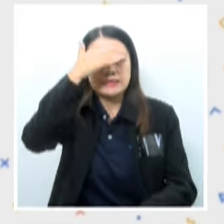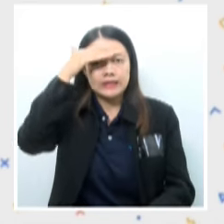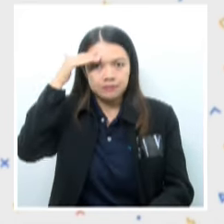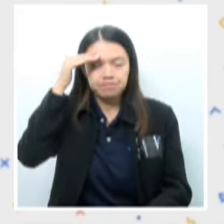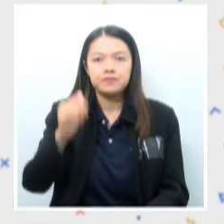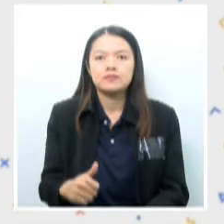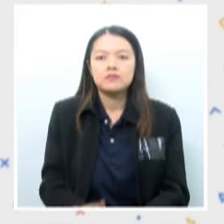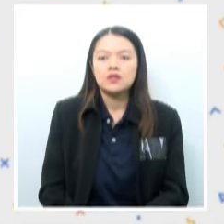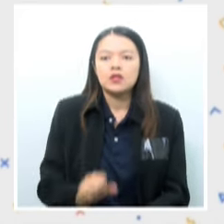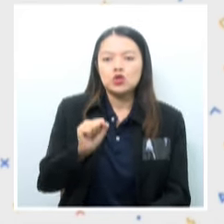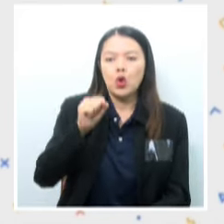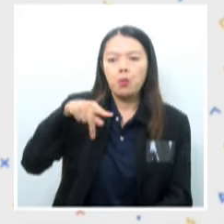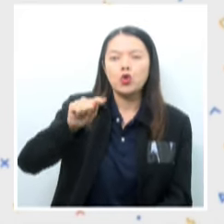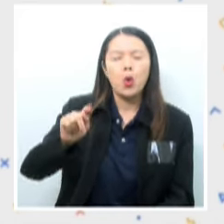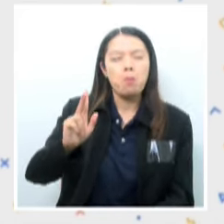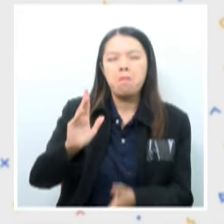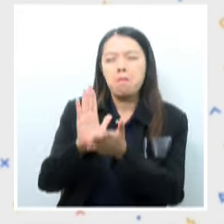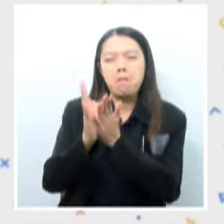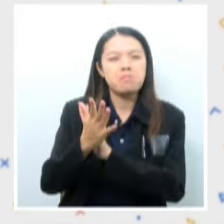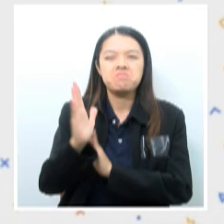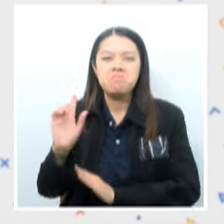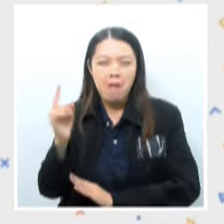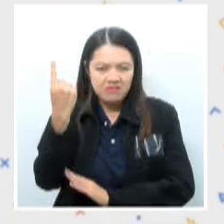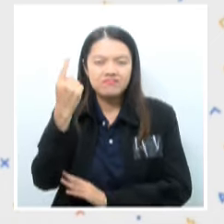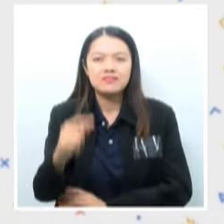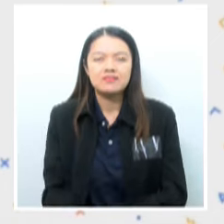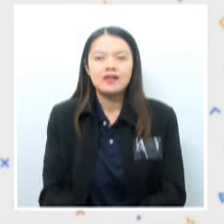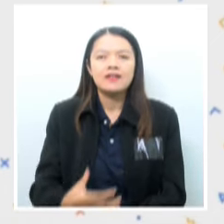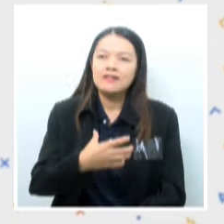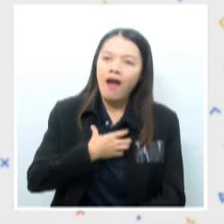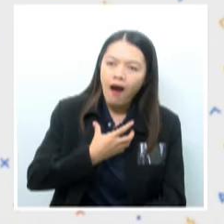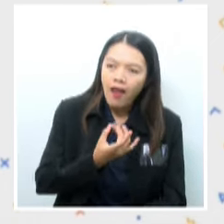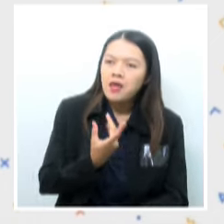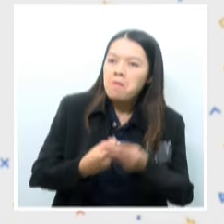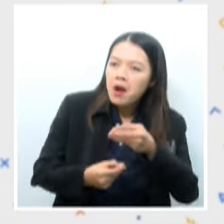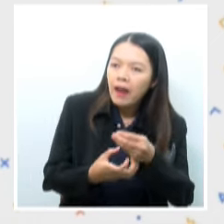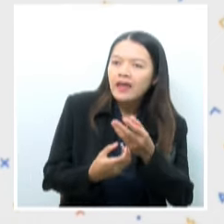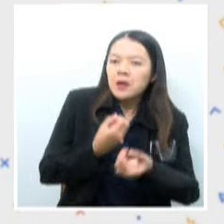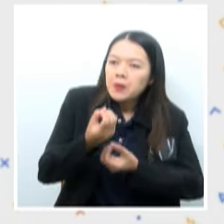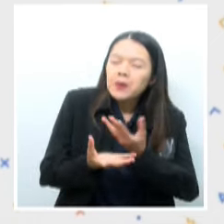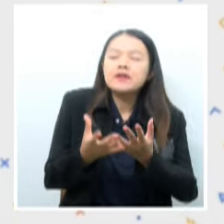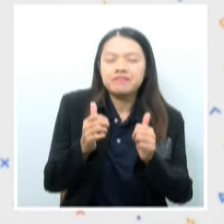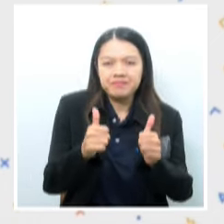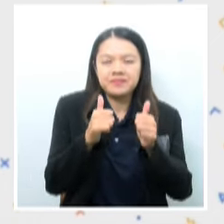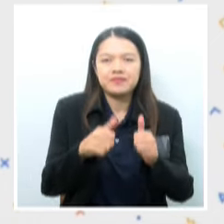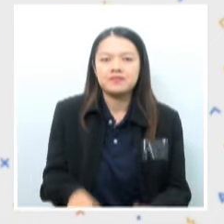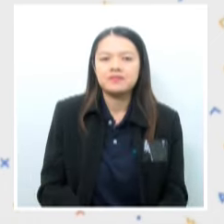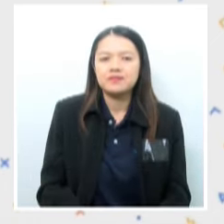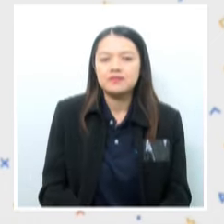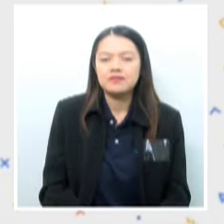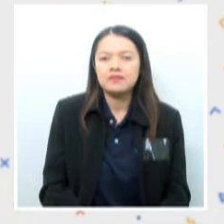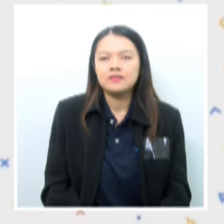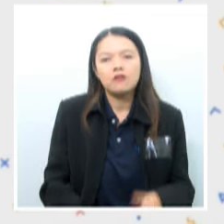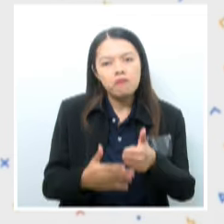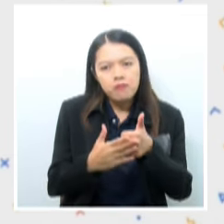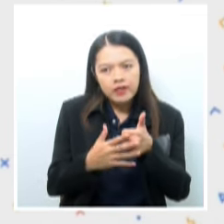ปท.ปรับเป็นยุคใหม่ไปหมดแล้วนะครับเราต้องการอะไรนะครับเราอยากให้มีอะไรเกิดขึ้นในสปท.โดยมีผ่านเพจผ่านสื่อต่